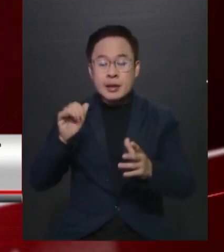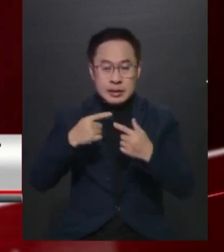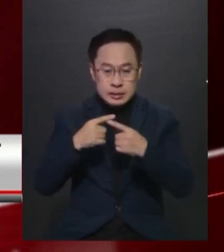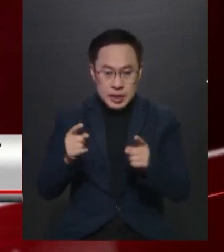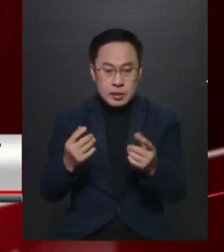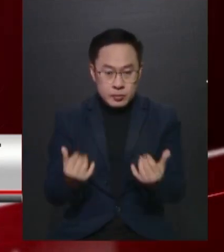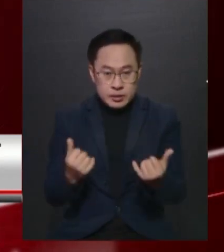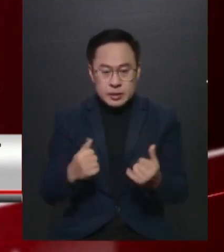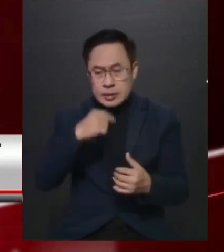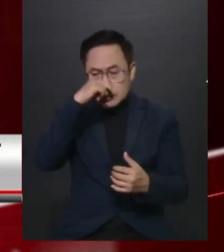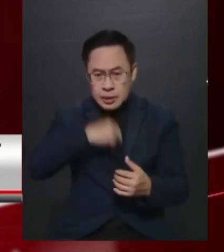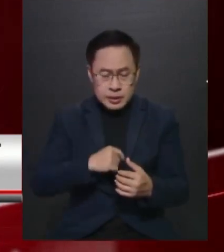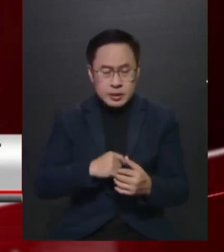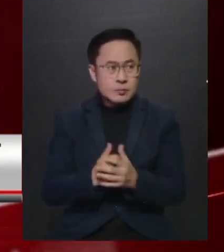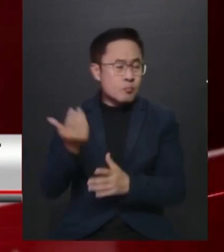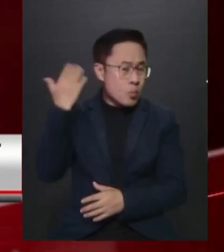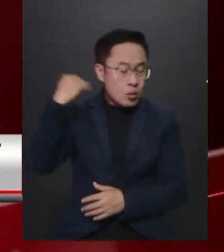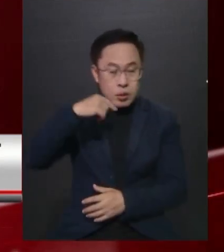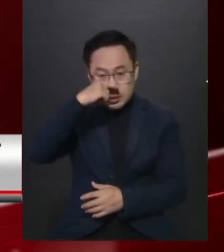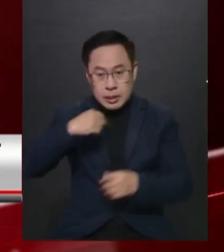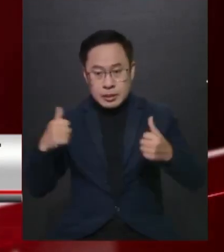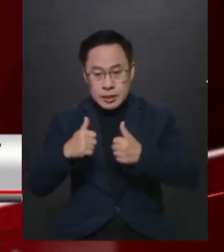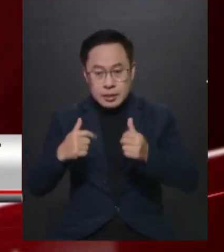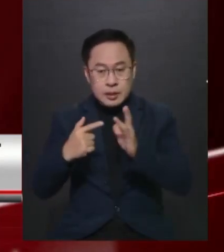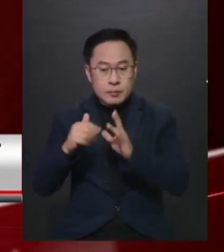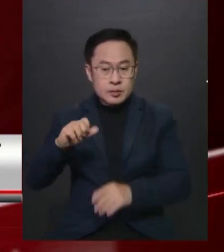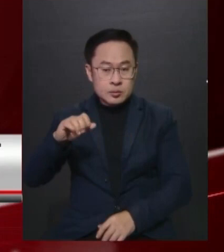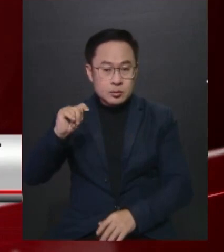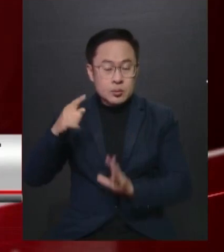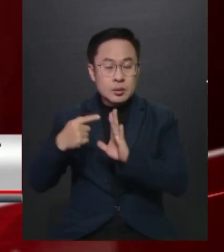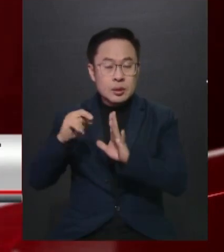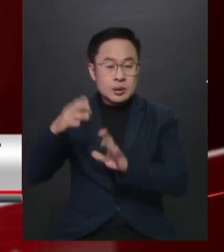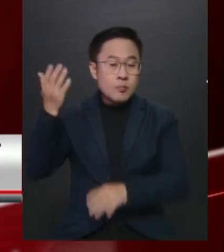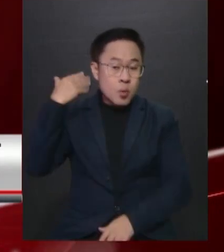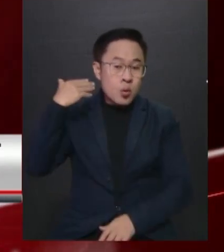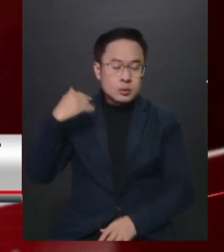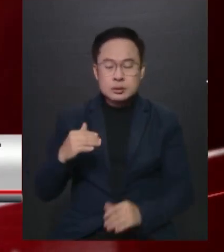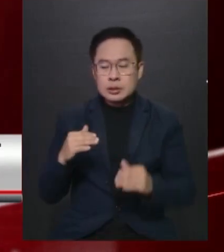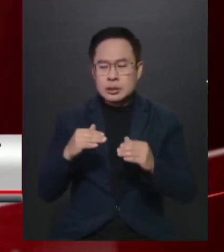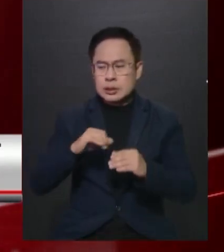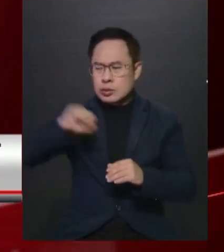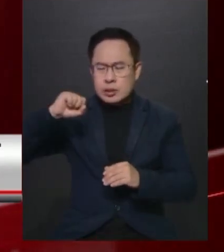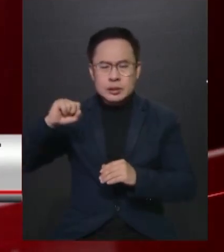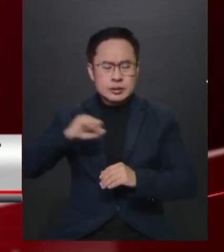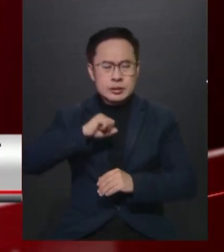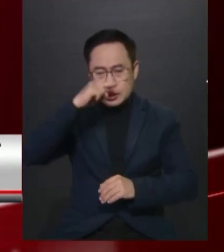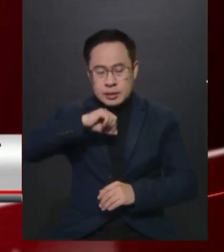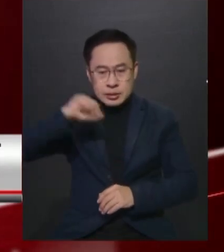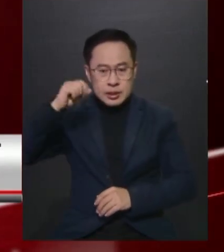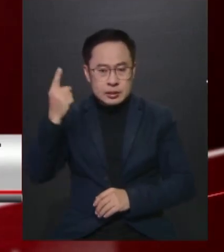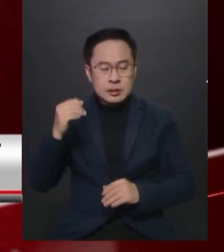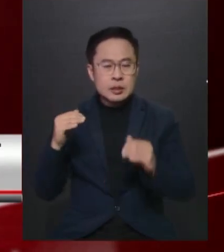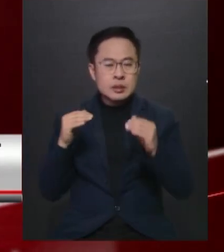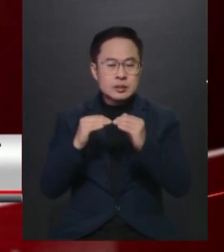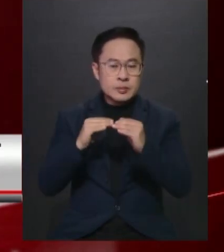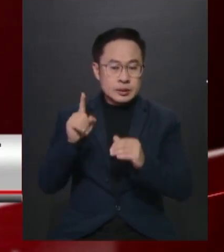ดท้ายที่ทัพช้างศึกทีมชาติไทยจะได้เตรียมความพร้อมมาดูกันซิว่าตรงไหนดีตรงไหนไม่ดีตรงไหนที่ต้องแก้ไขปรับปรุงกันต่อนะคะเ